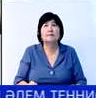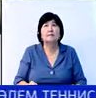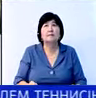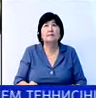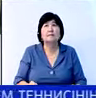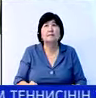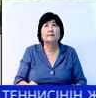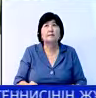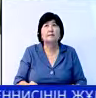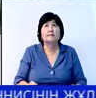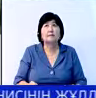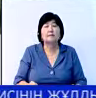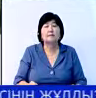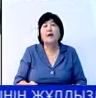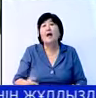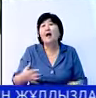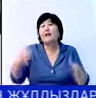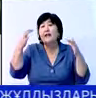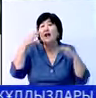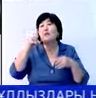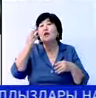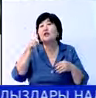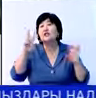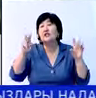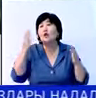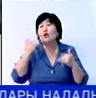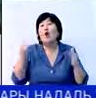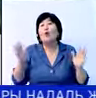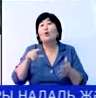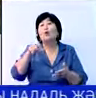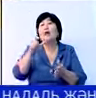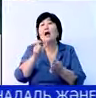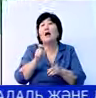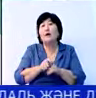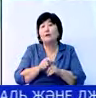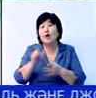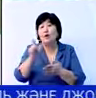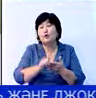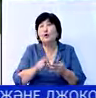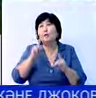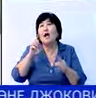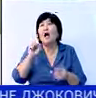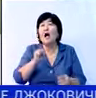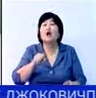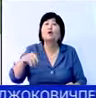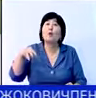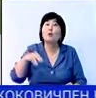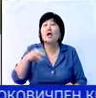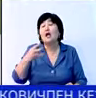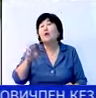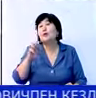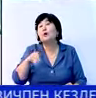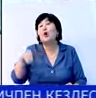ала. Тақиялы періште киносында орындалған бұл әннің сөзінің авторы белгілі ақын Жұбан Молдағалиев.